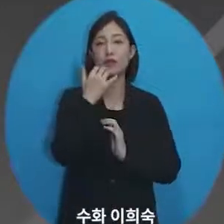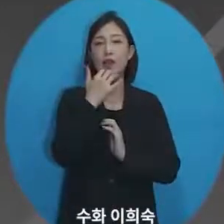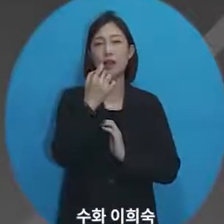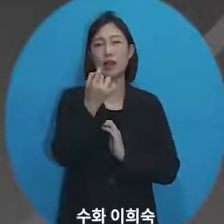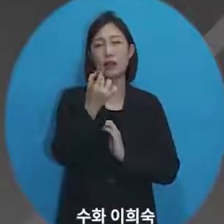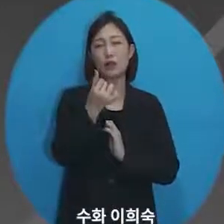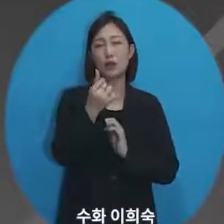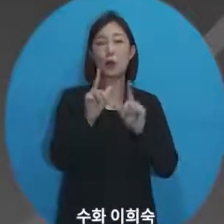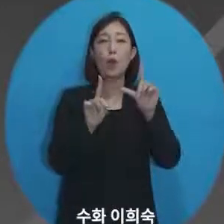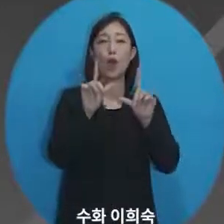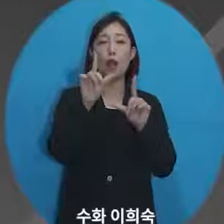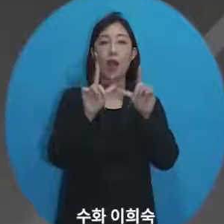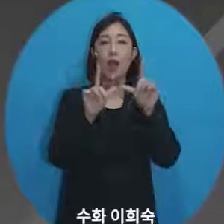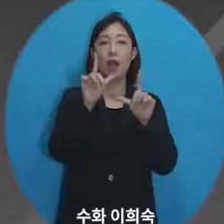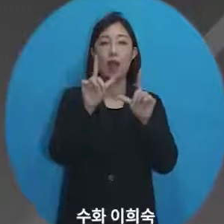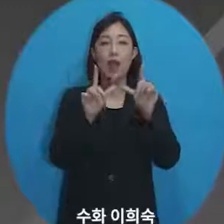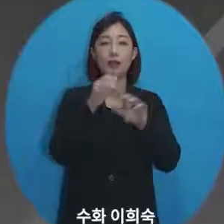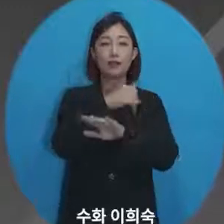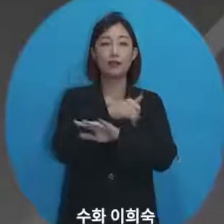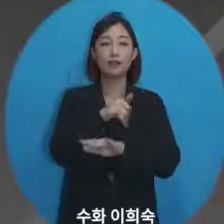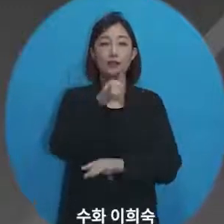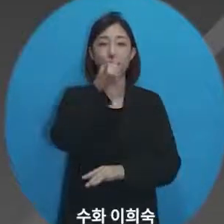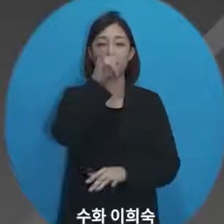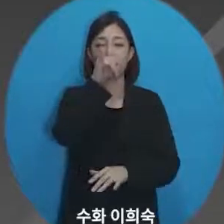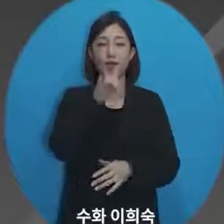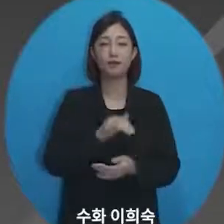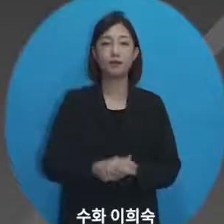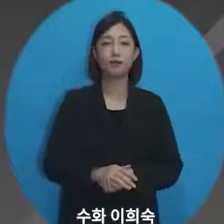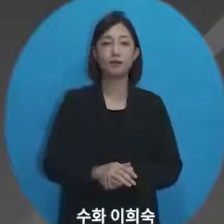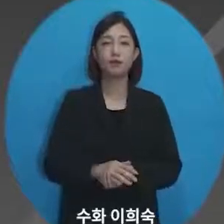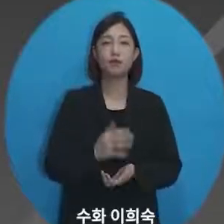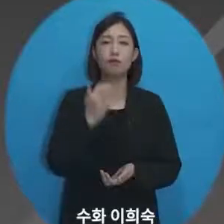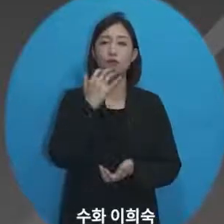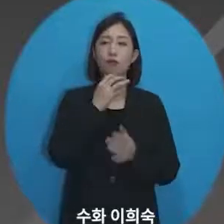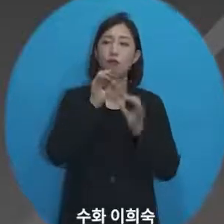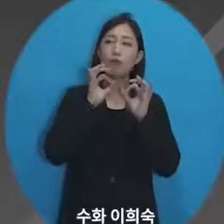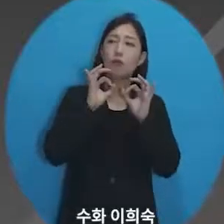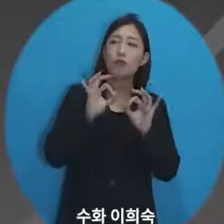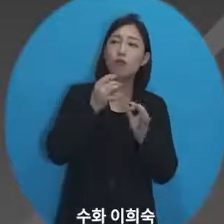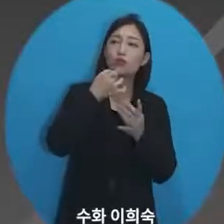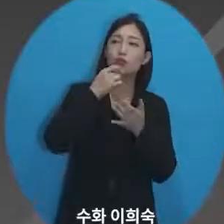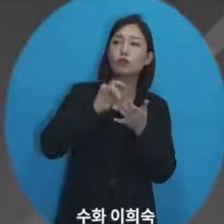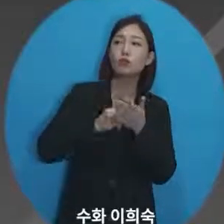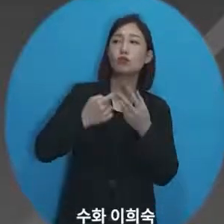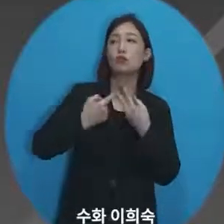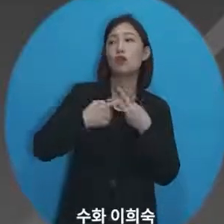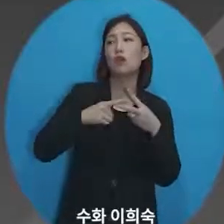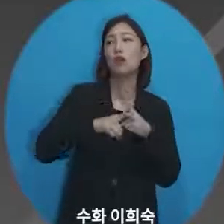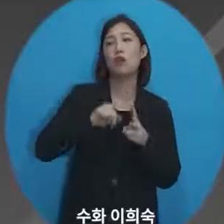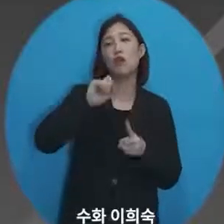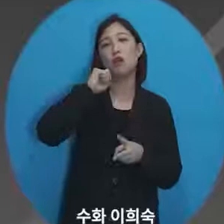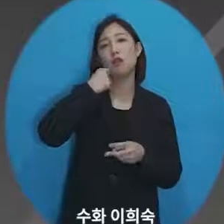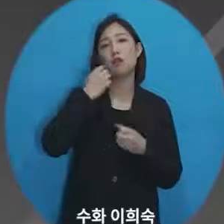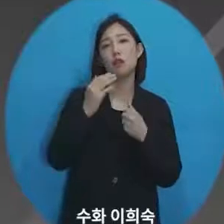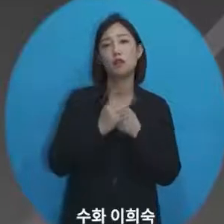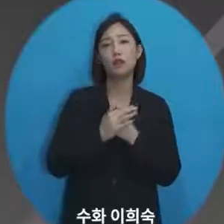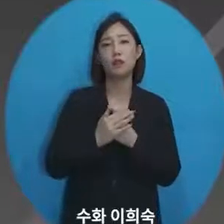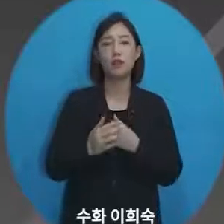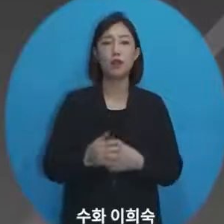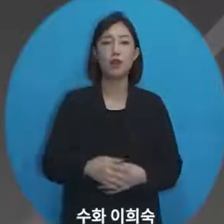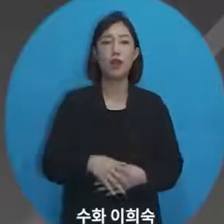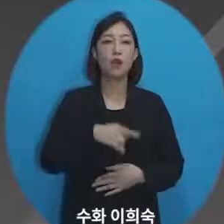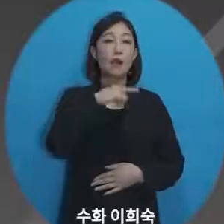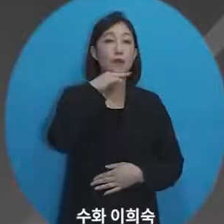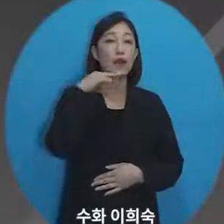있으면 크게 색에 대해서 구분하기가 어렵습니다. 근데 지금 같은 경우는 아까 보시면은